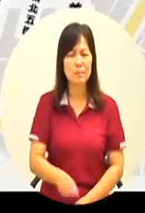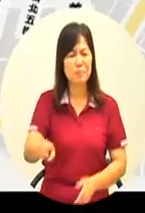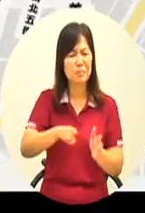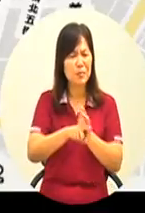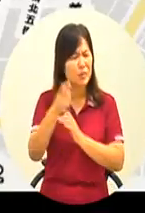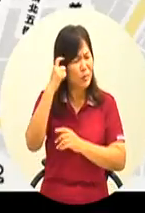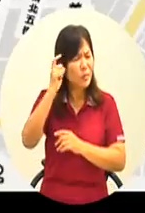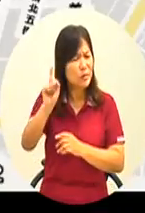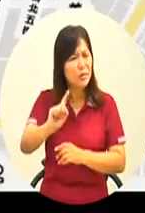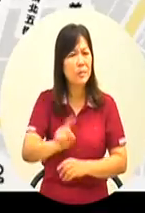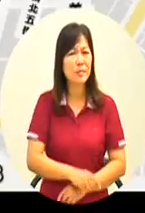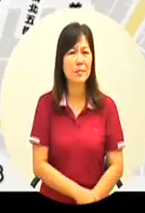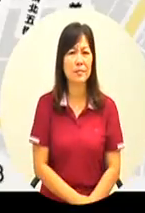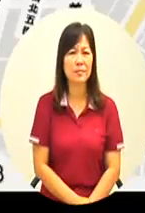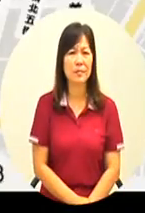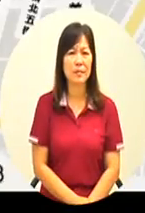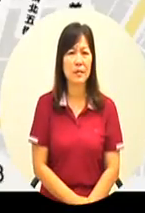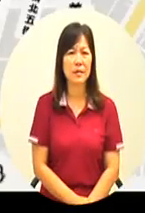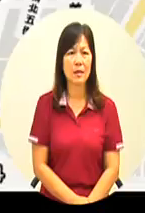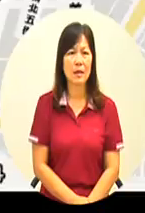觉得这一条要叫什么路？